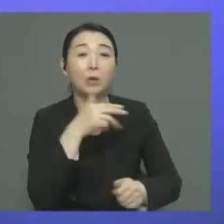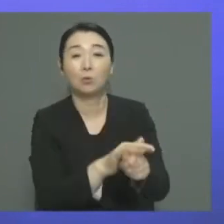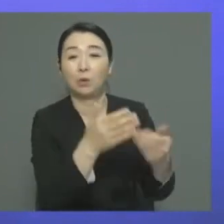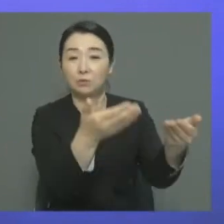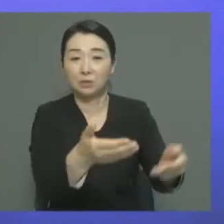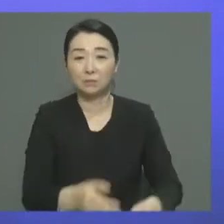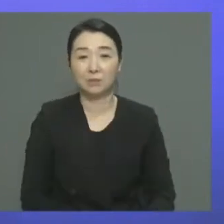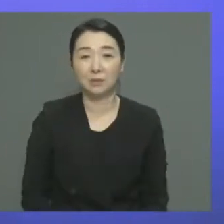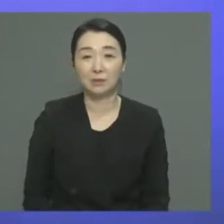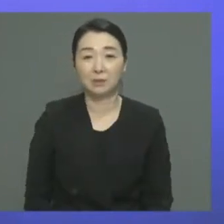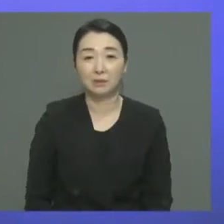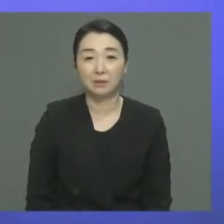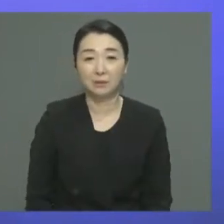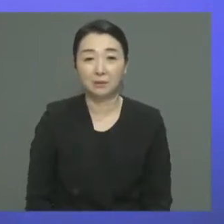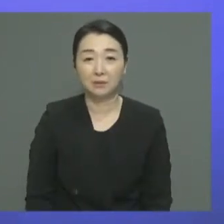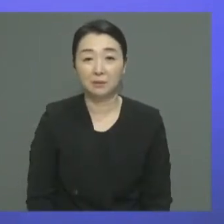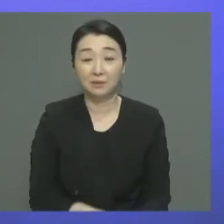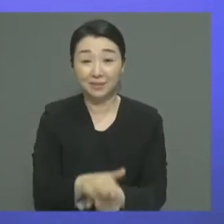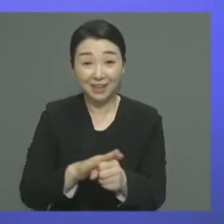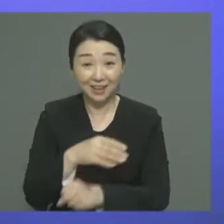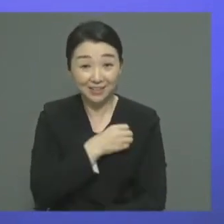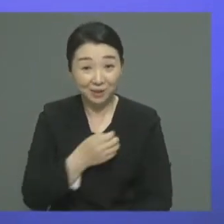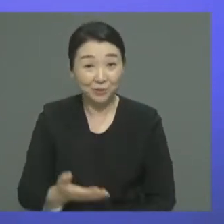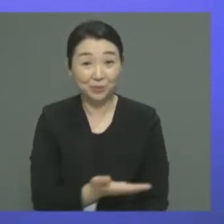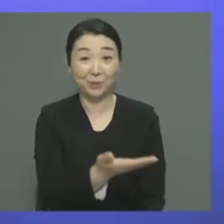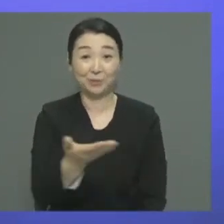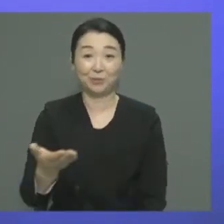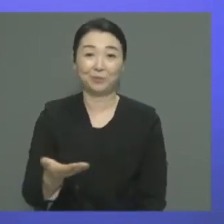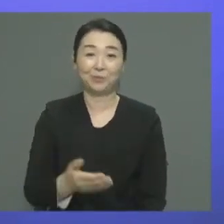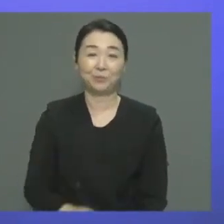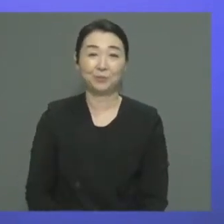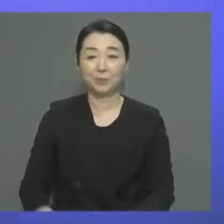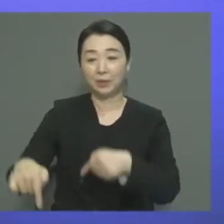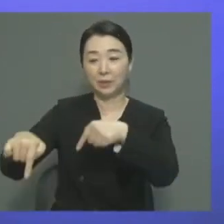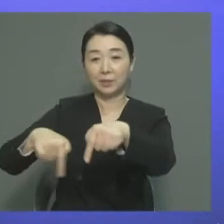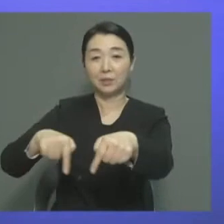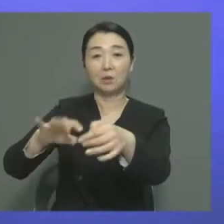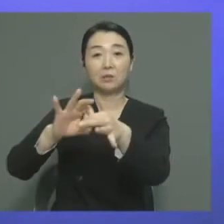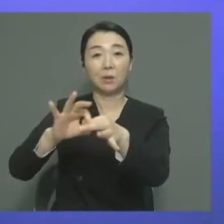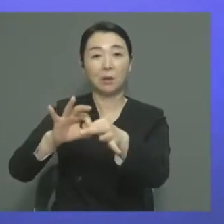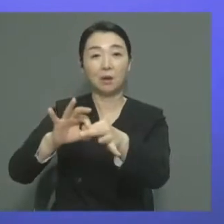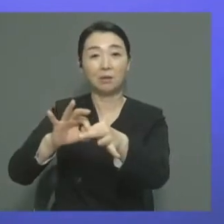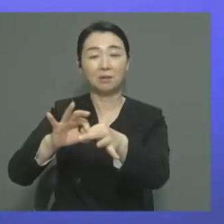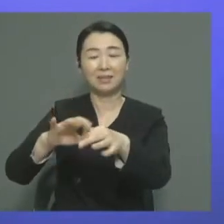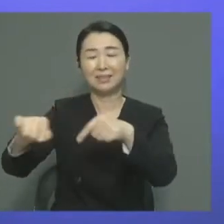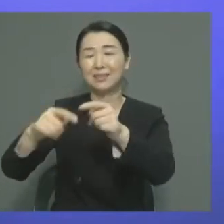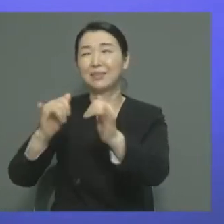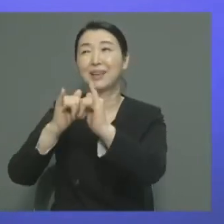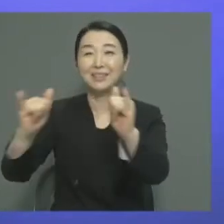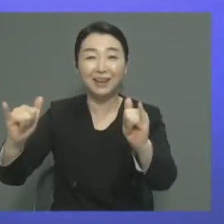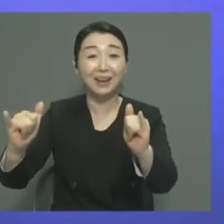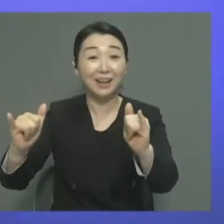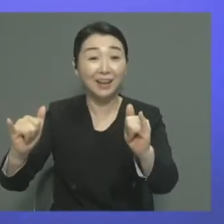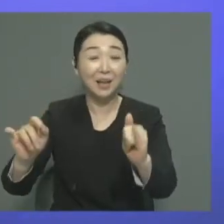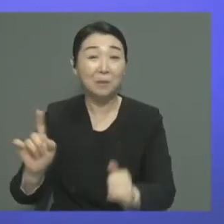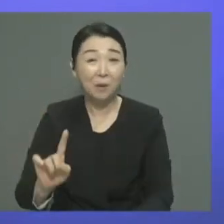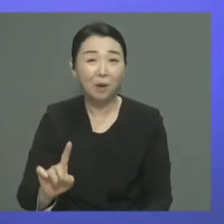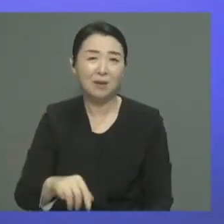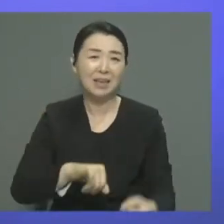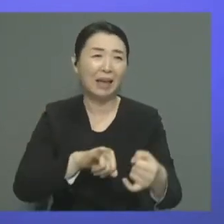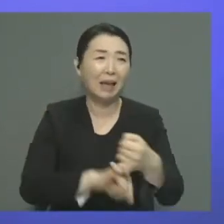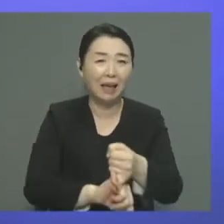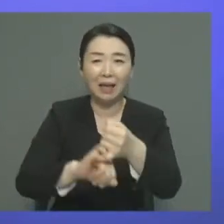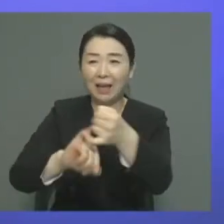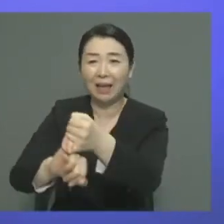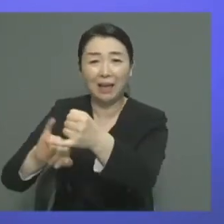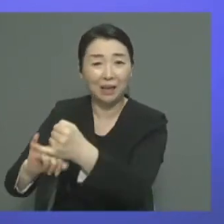사랑하는 당원 동지 여러분 정치에서 수많은 정치인들이 무수하게 많은 약속들을